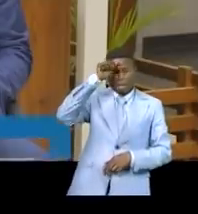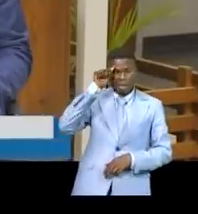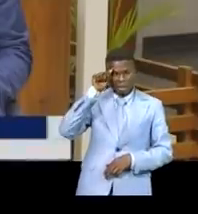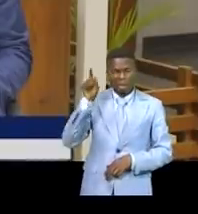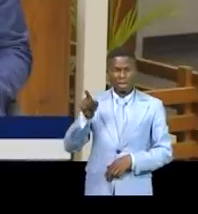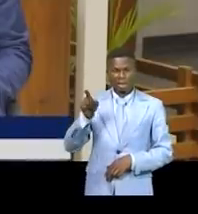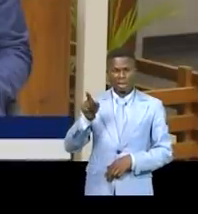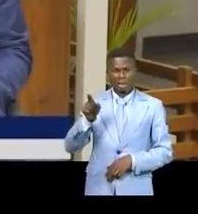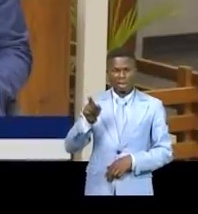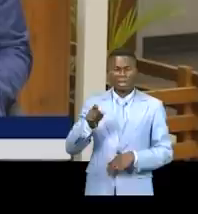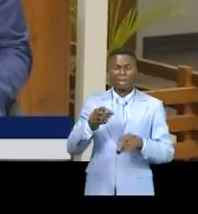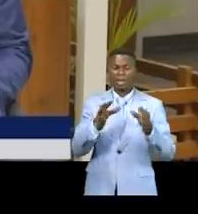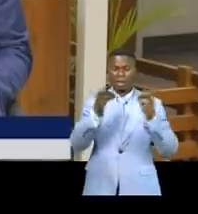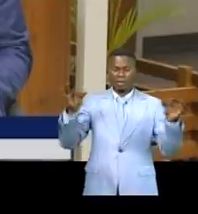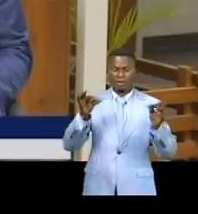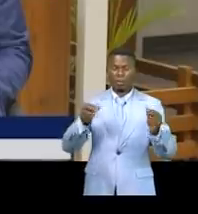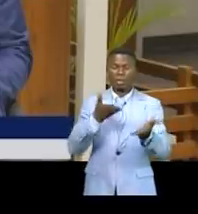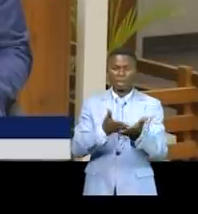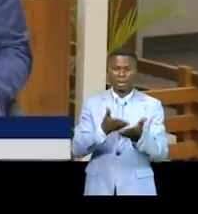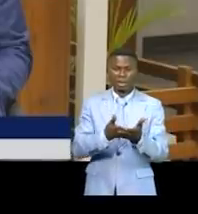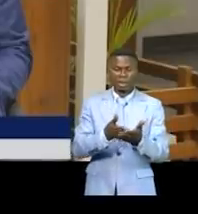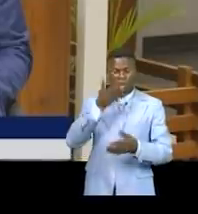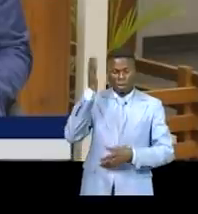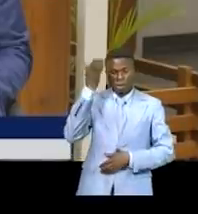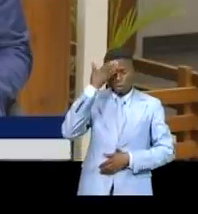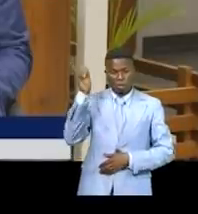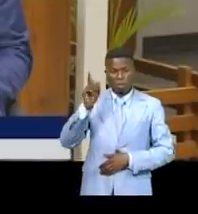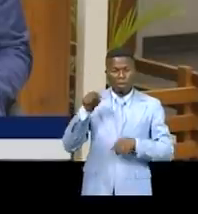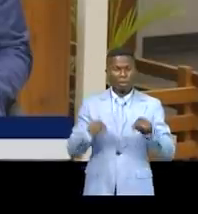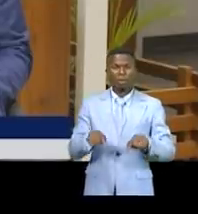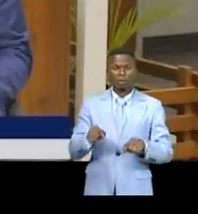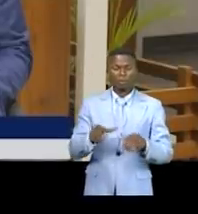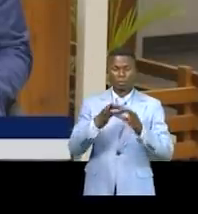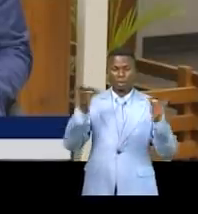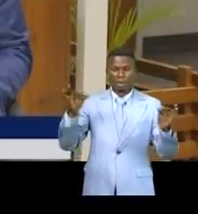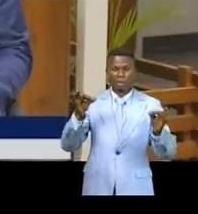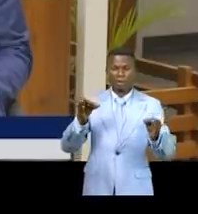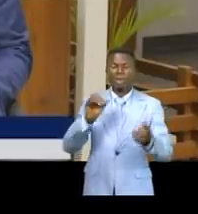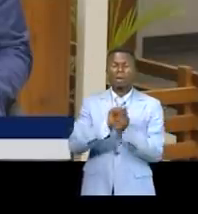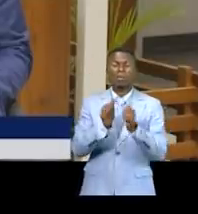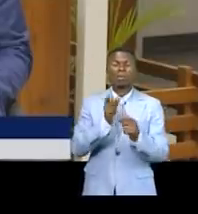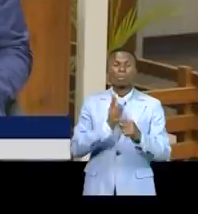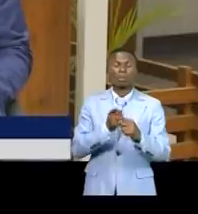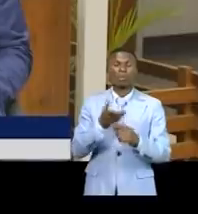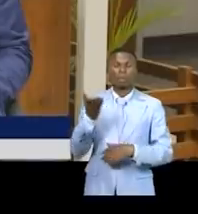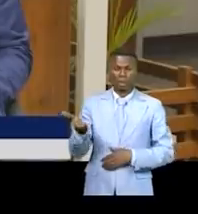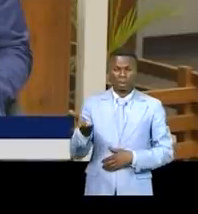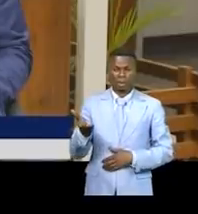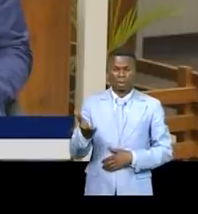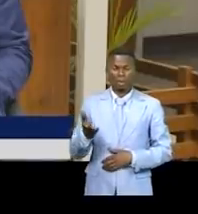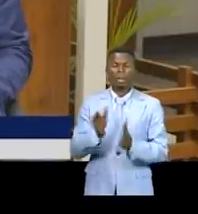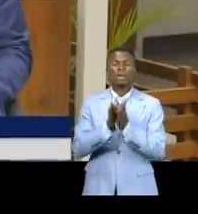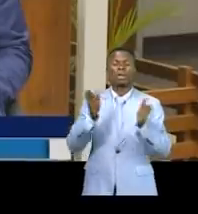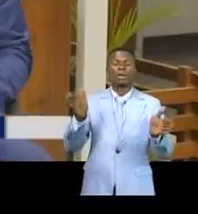RTL c'est pour la fibre optique. Et comme vous êtes sans ignorer qu'actuellement la fibre optique pose un certain nombre de problèmes. Et